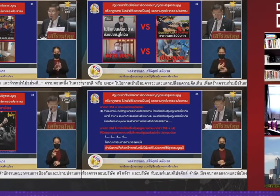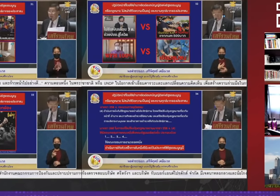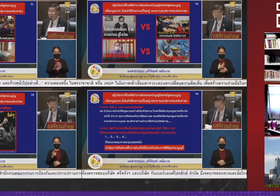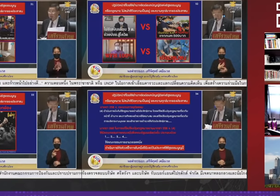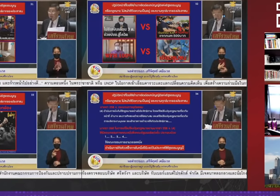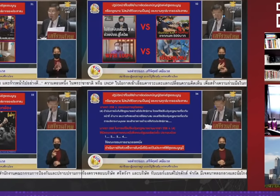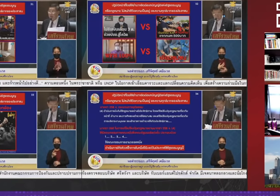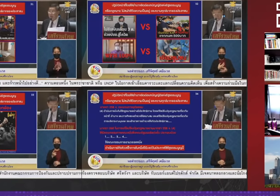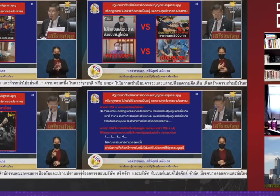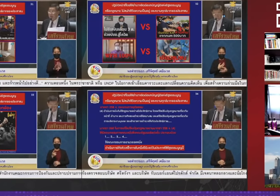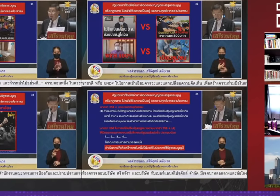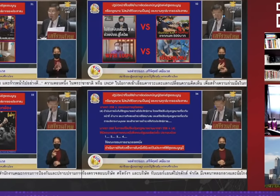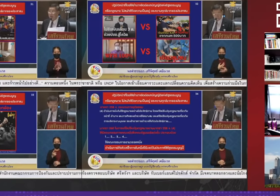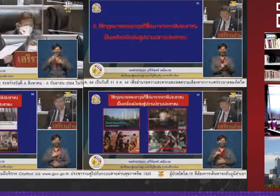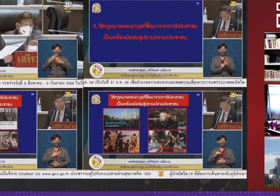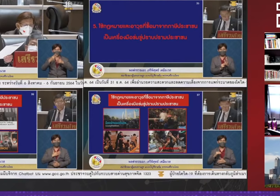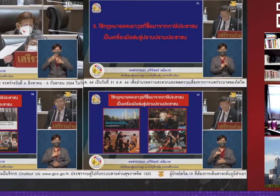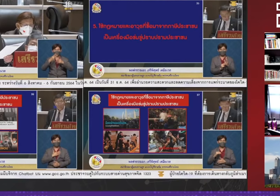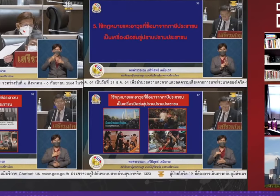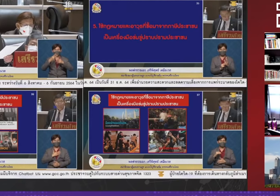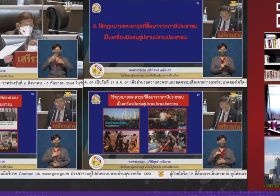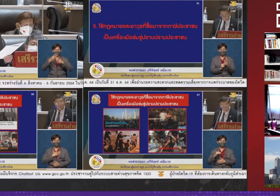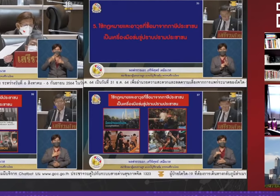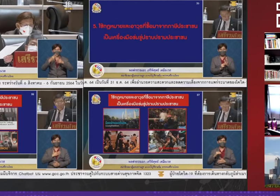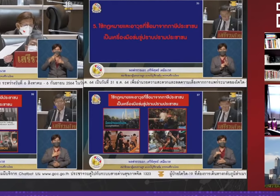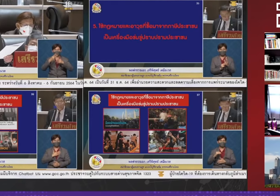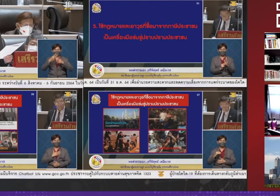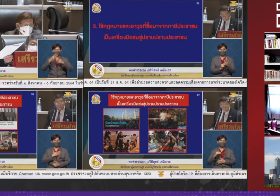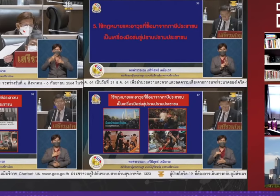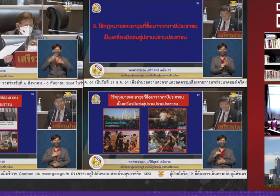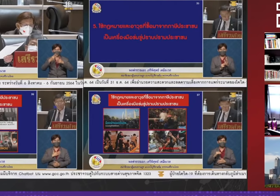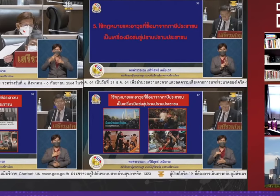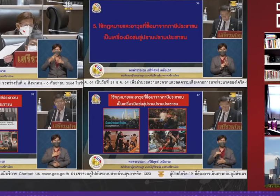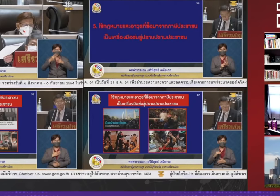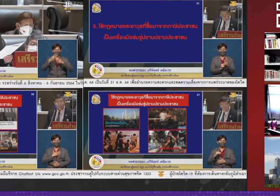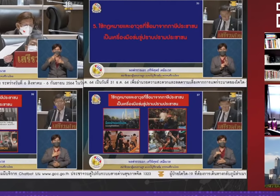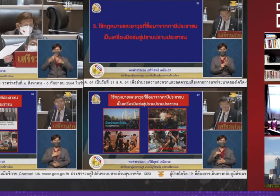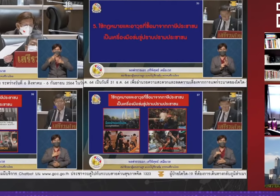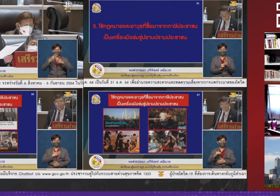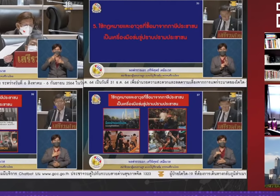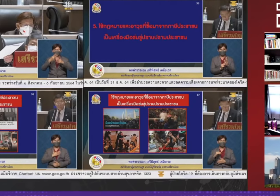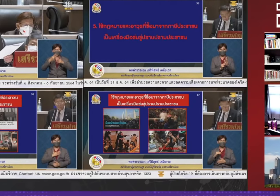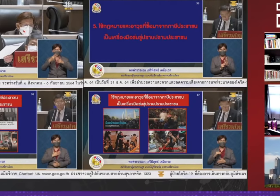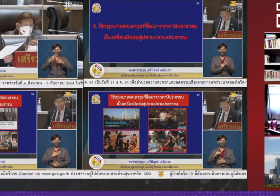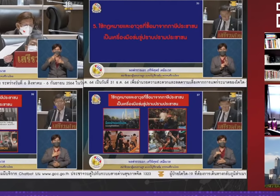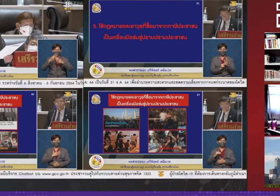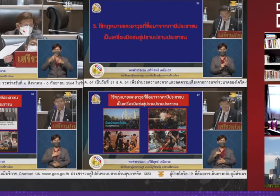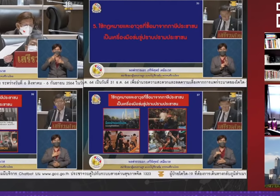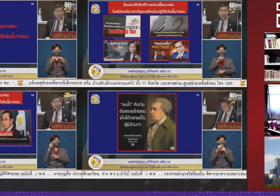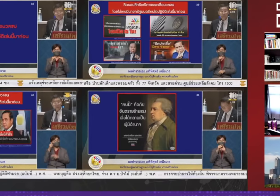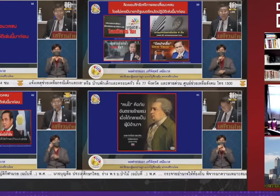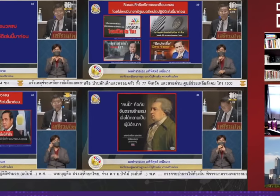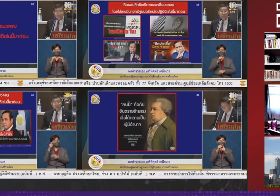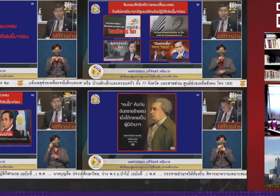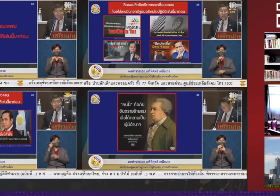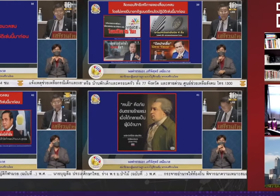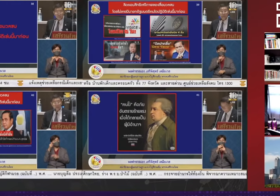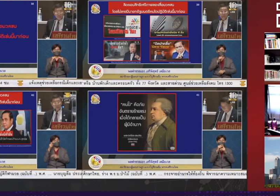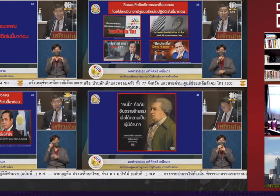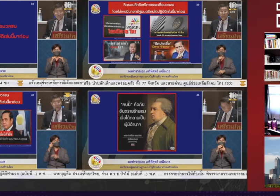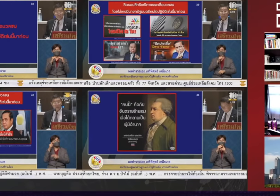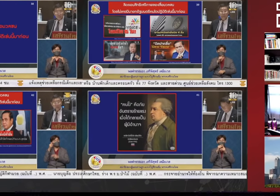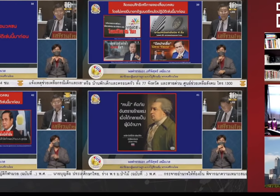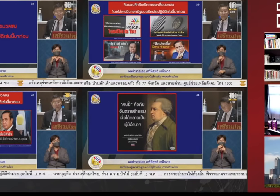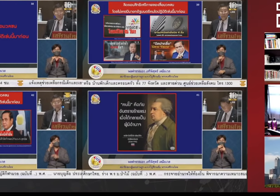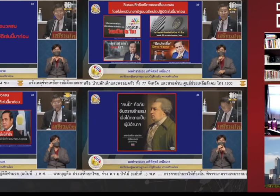องก็เป็นไปตามสัดส่วนต่างๆในแต่ละปีงบประมาณแต่ละปีในอดีตที่ผ่านมาสัดส่วนงบประมาณกระทรวงกลาโหมแต่ละปีเนี่ยไม่ได้มีจำนวนที่สูงมากถ้